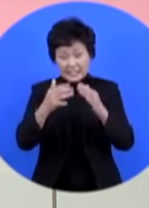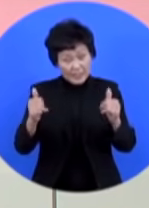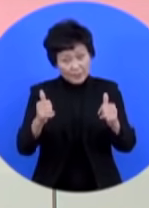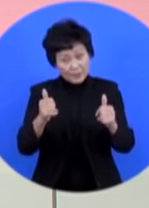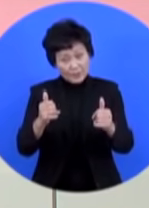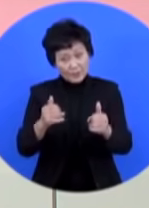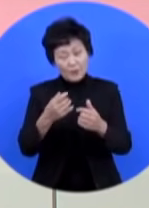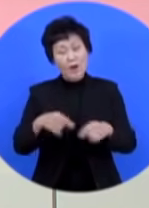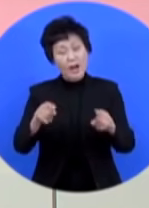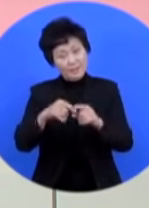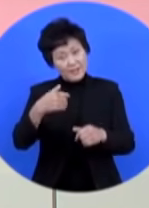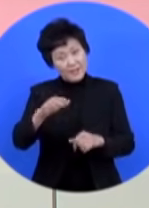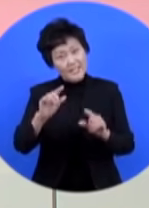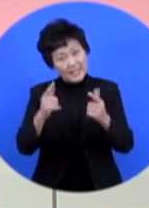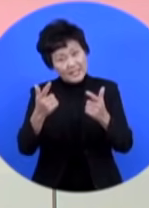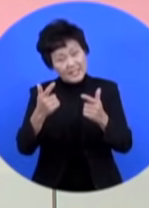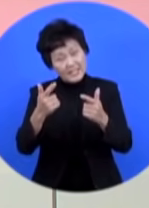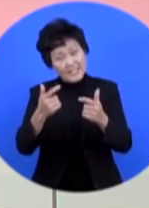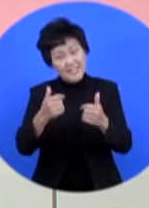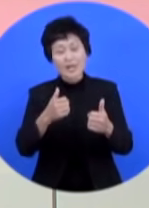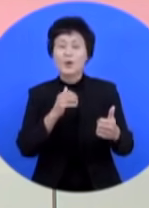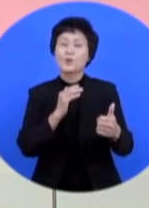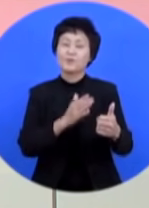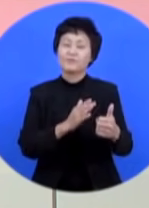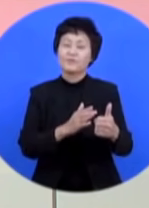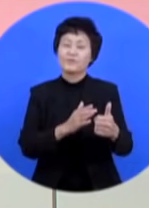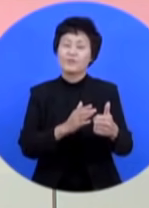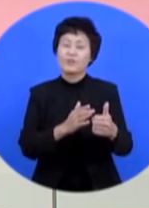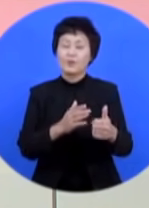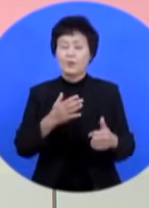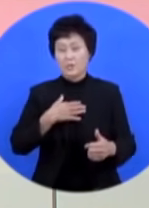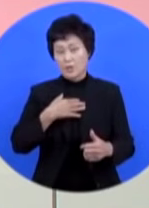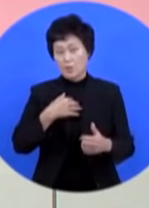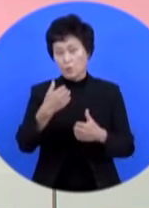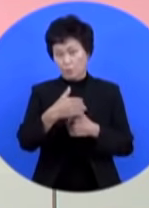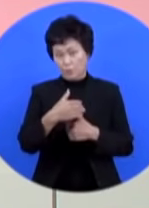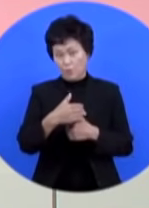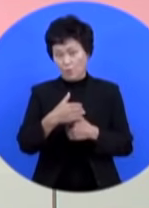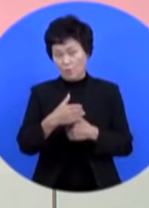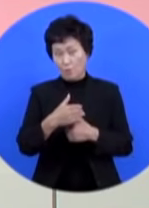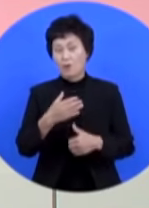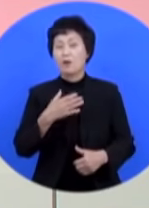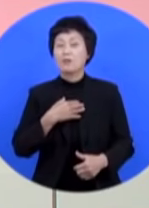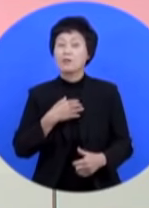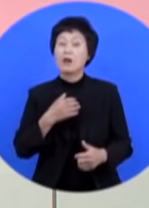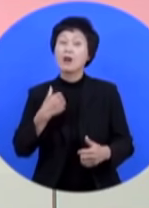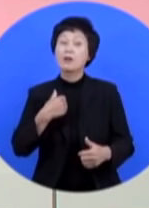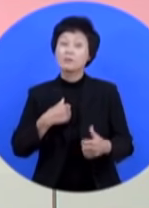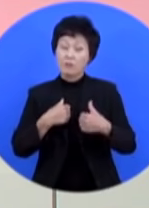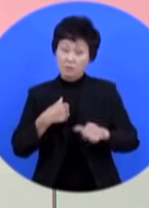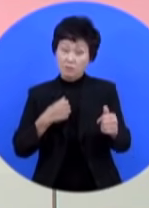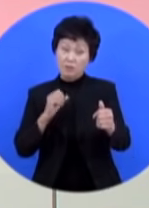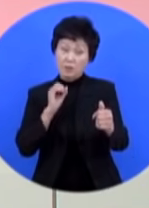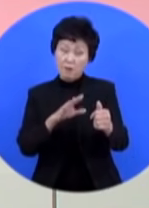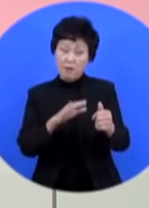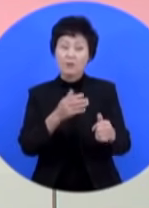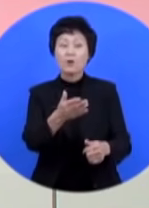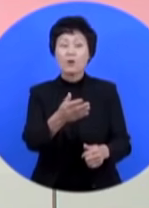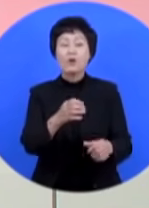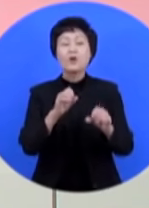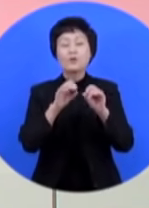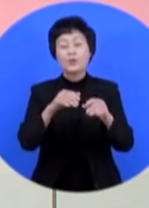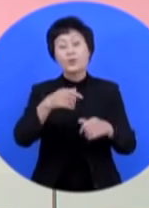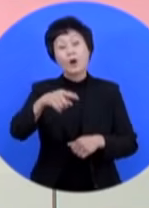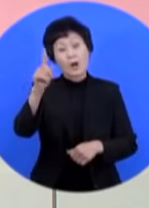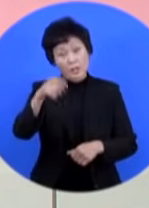받고 저에게 의논을 하길래 그렇다면은 선교를 갔다 와서 미국을 가도 되지 않겠냐 해서 예. 단기